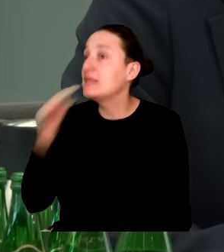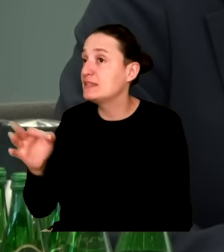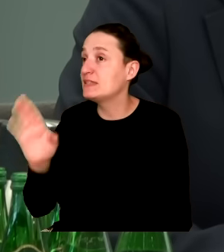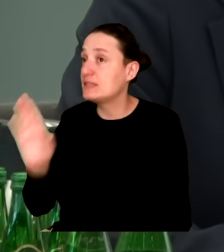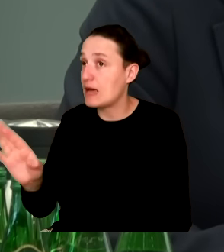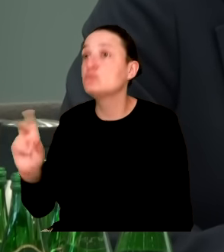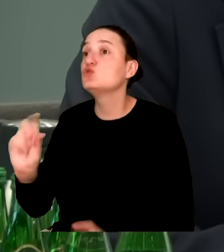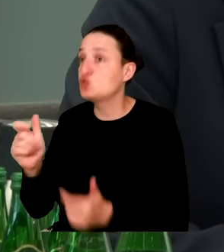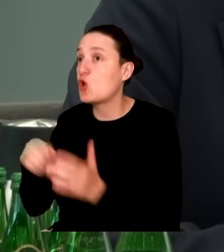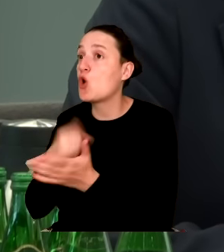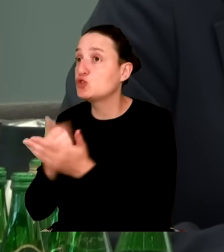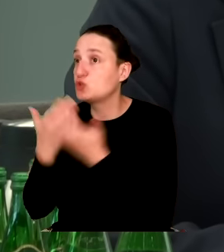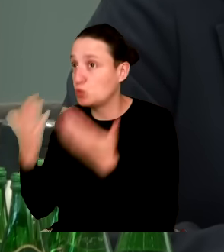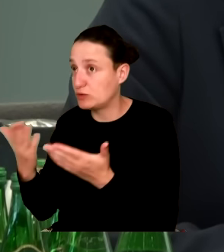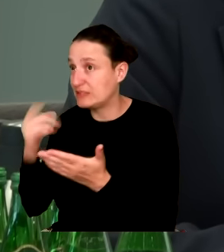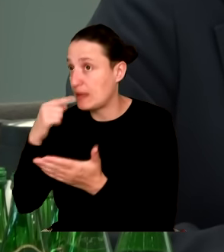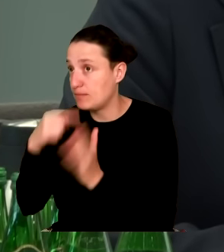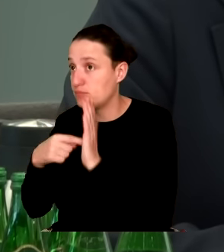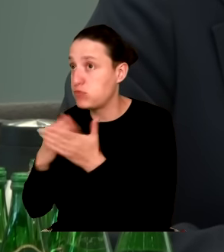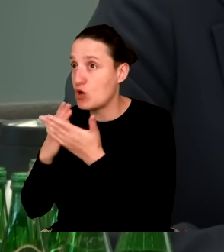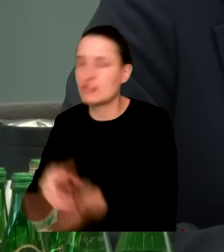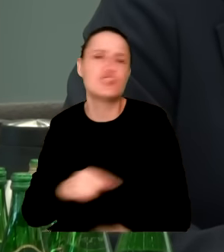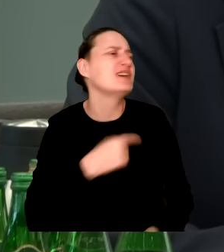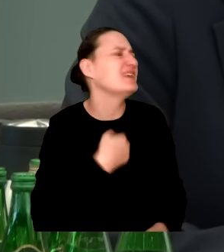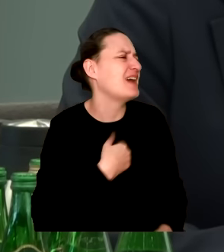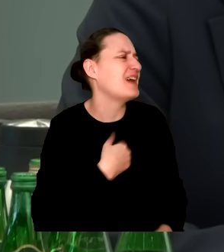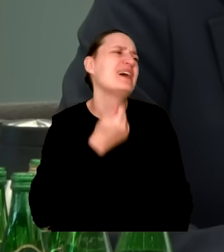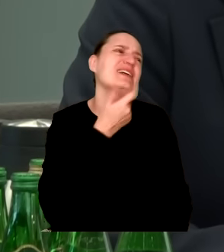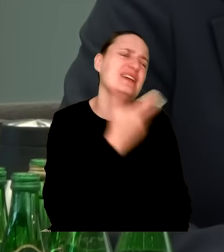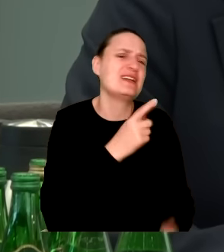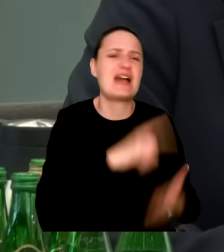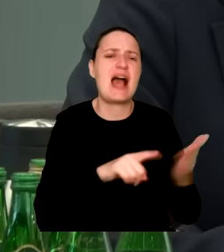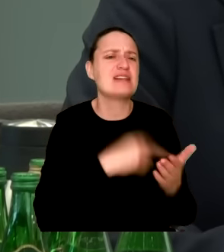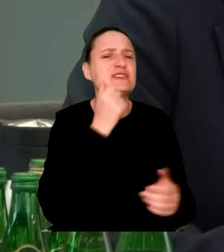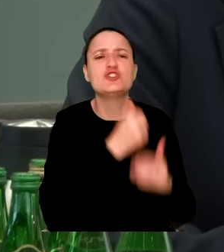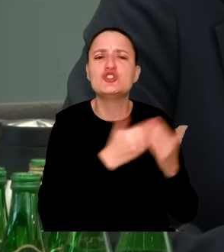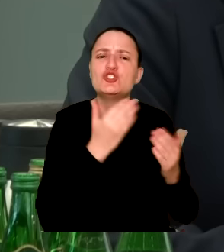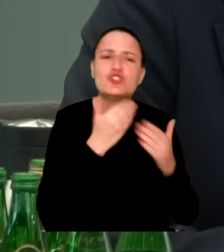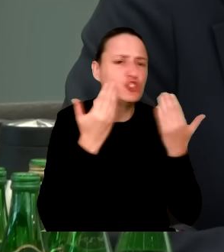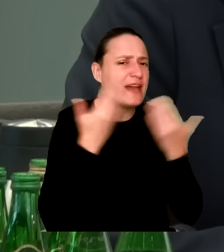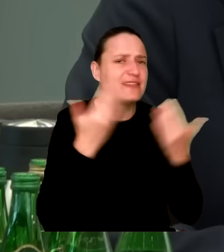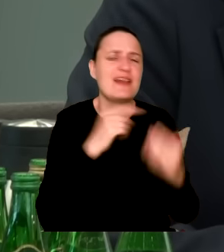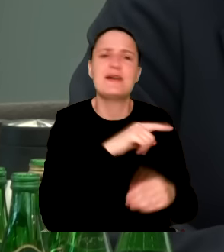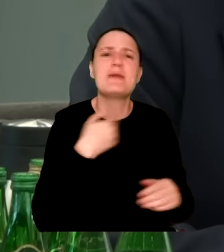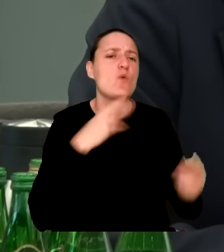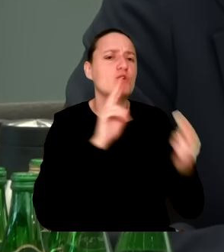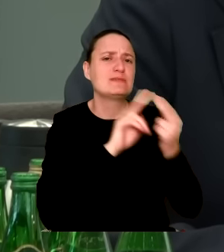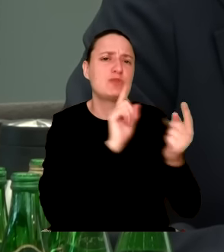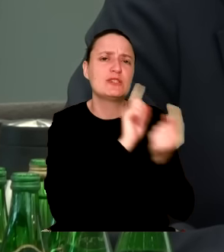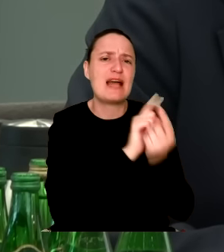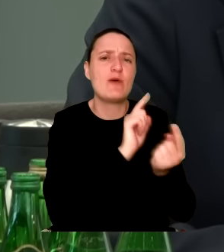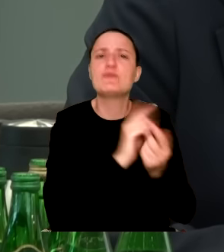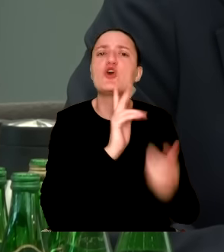powiedziałem parę godzin temu kilka razy dziennie z panem ministrem szumowskim który był dla mnie wówczas kluczową osobą z